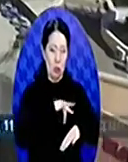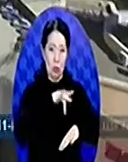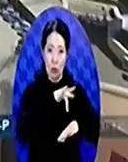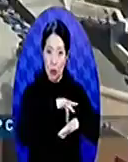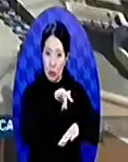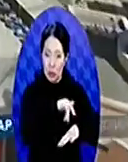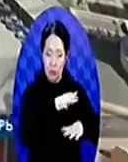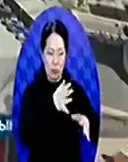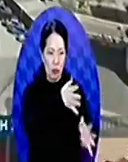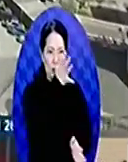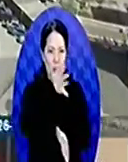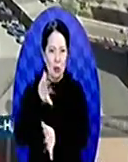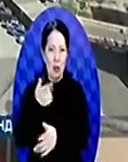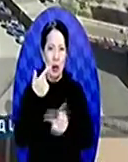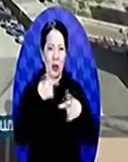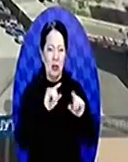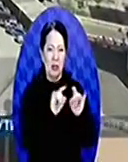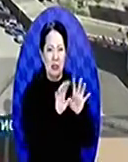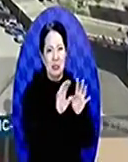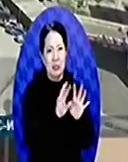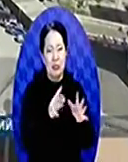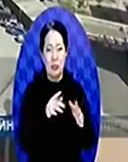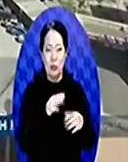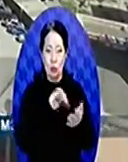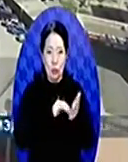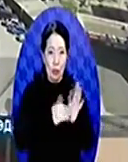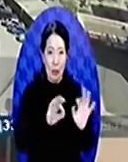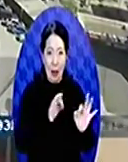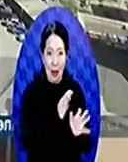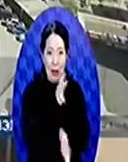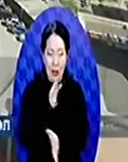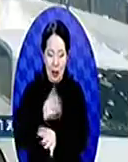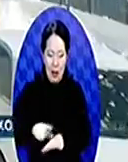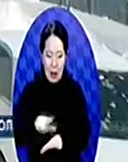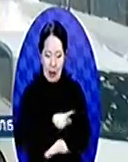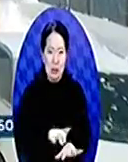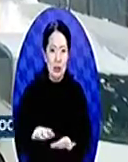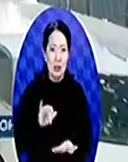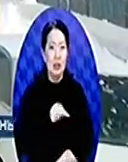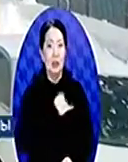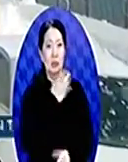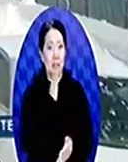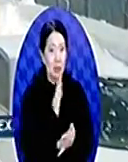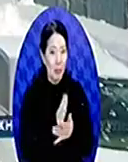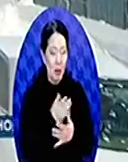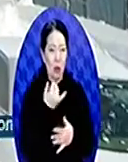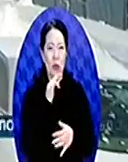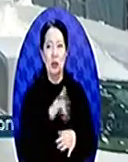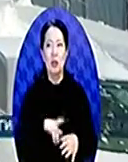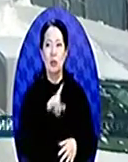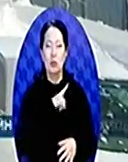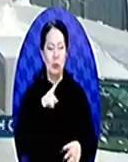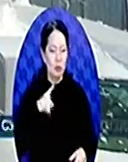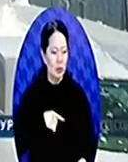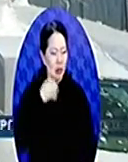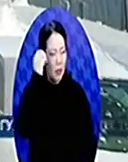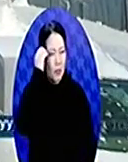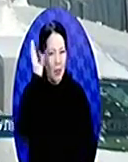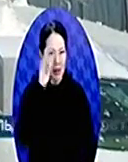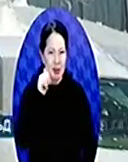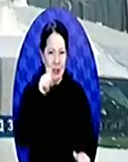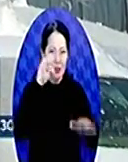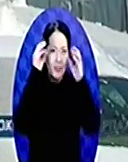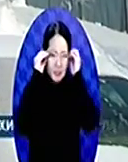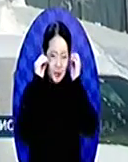ихтэй улмаас гинтийн ослын үед эрсдэл өндөртэй. Мөн газар хөдлөлтийн идэвхтэй бүст байгааг хотын оршин суугчид хизээж мартаж болохгүй гэдгийг онцгой